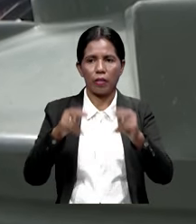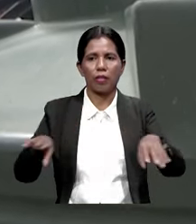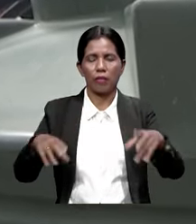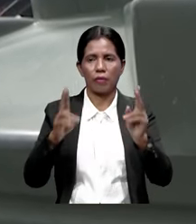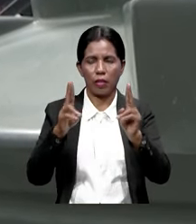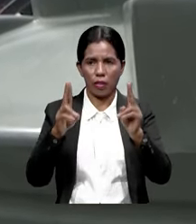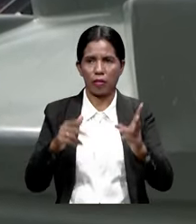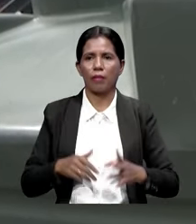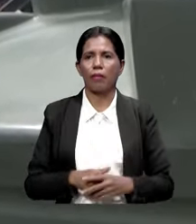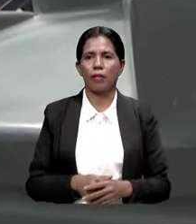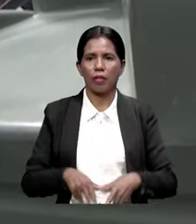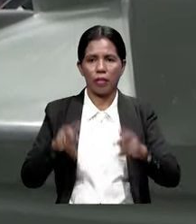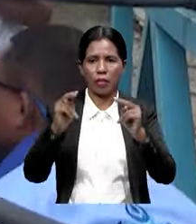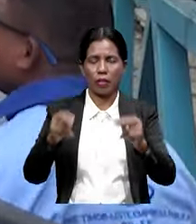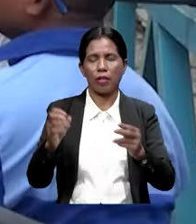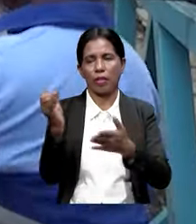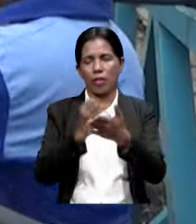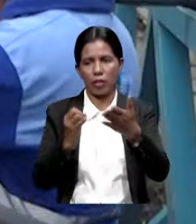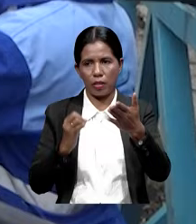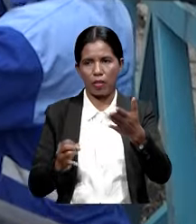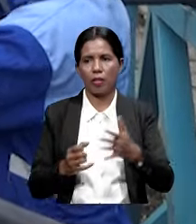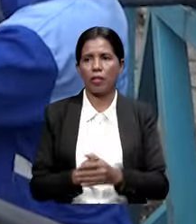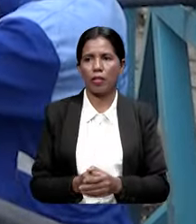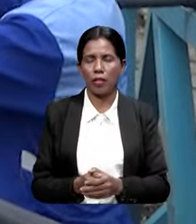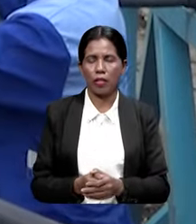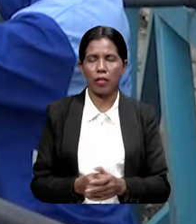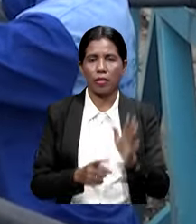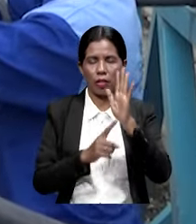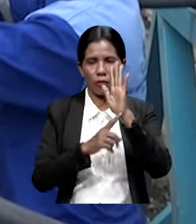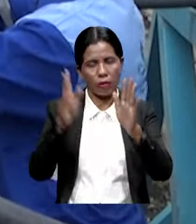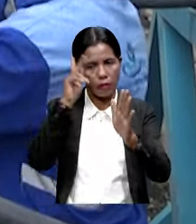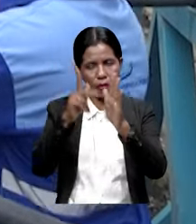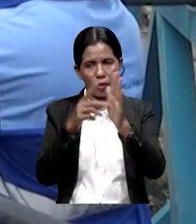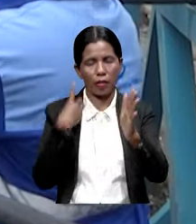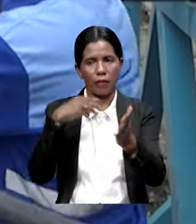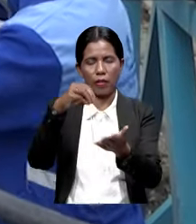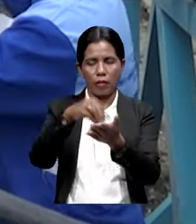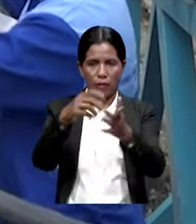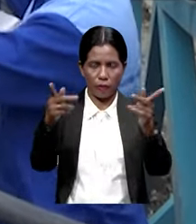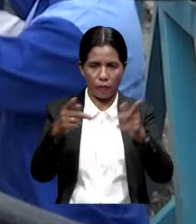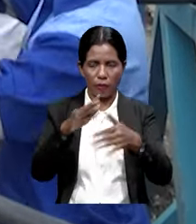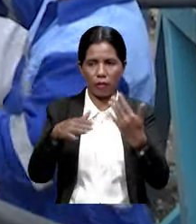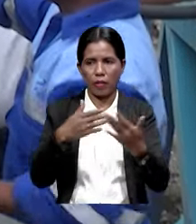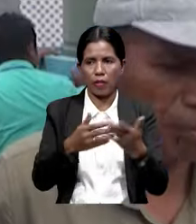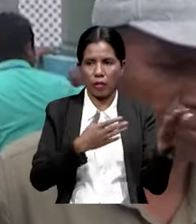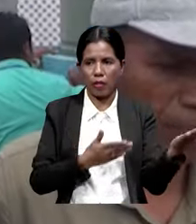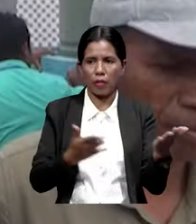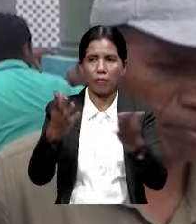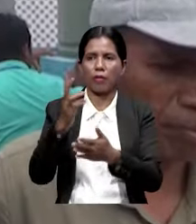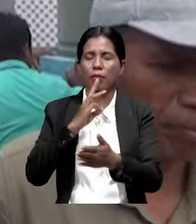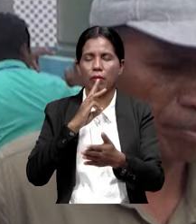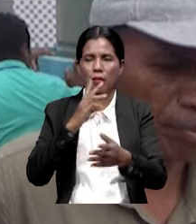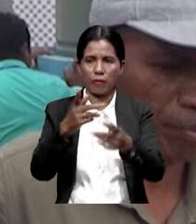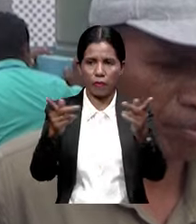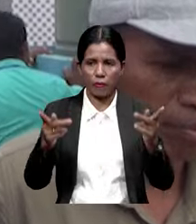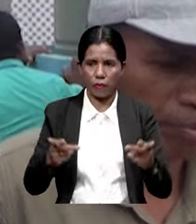layau. Tenki ada zenya kasarida ka o sketsa rumah para ami bele monta tangki serne. O lori be ba ya fati ne be ma